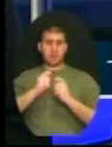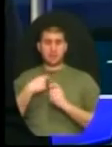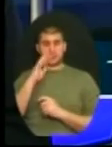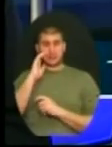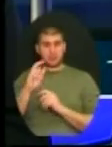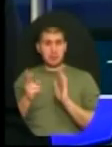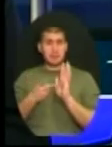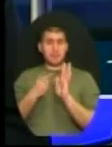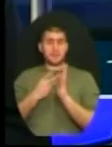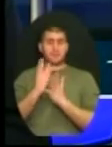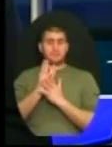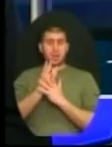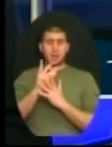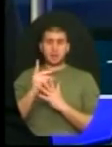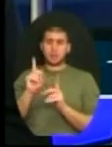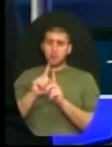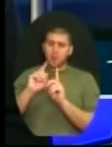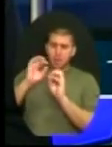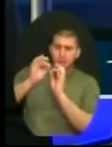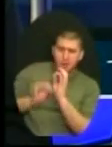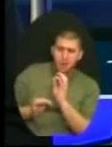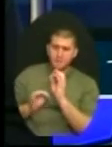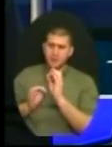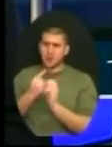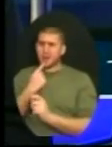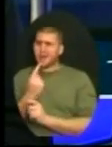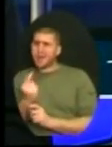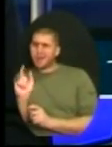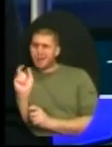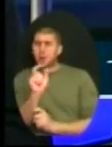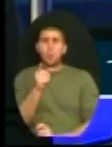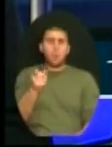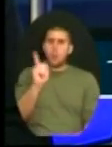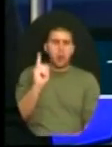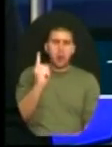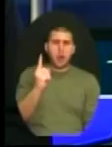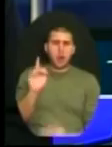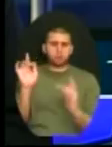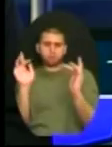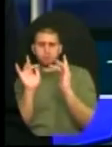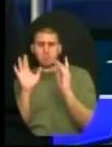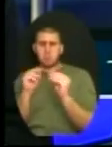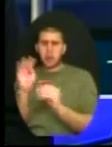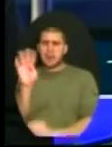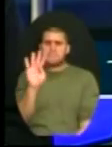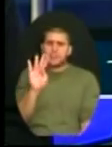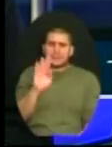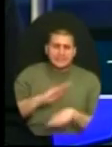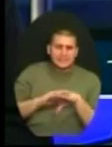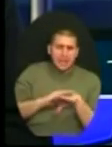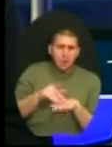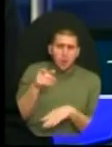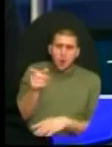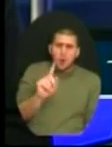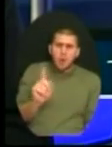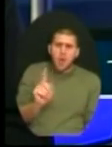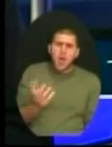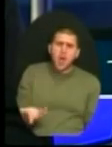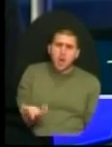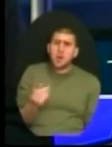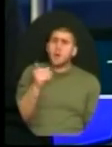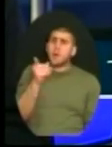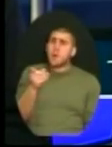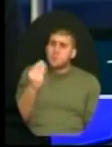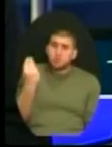וצפיתי בזה פעמיים, עם כל הניואנסים והרמיזות האלה, הוא לא ראש בראש מול נתניהו. הוא לא, הוא התבלבל כבר